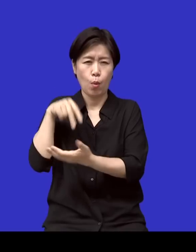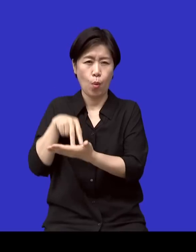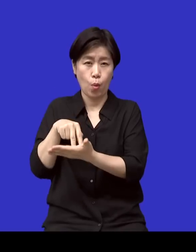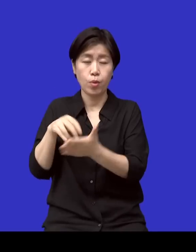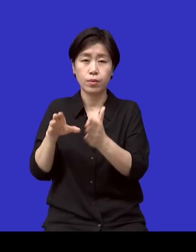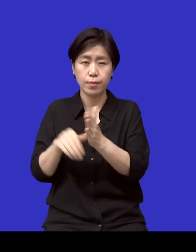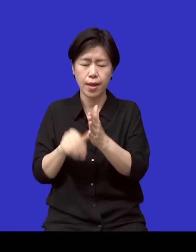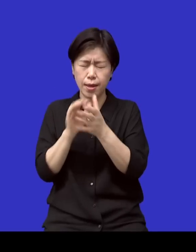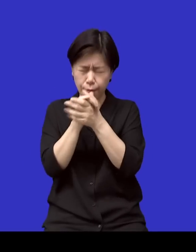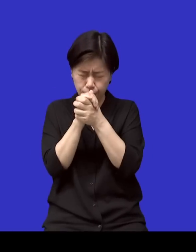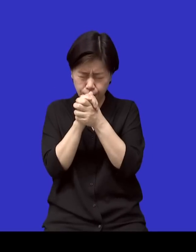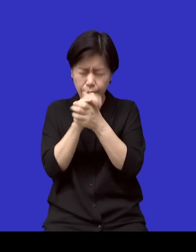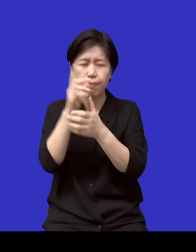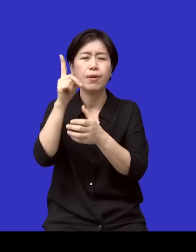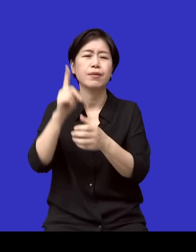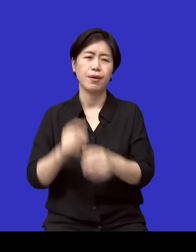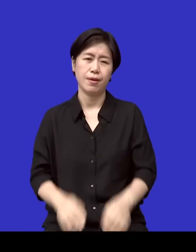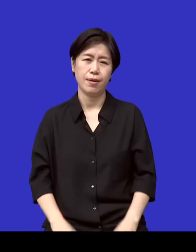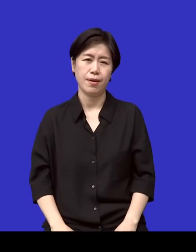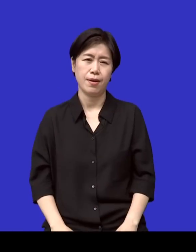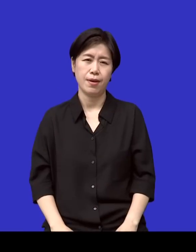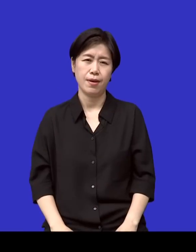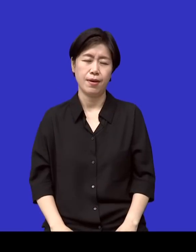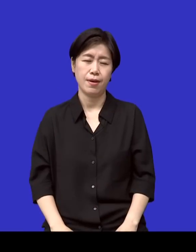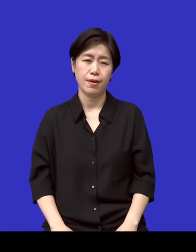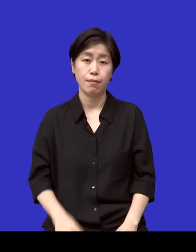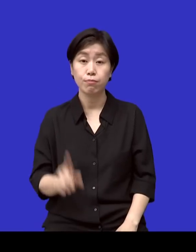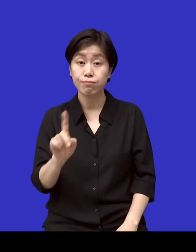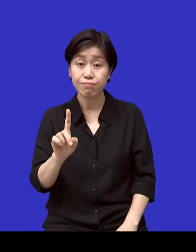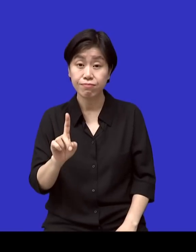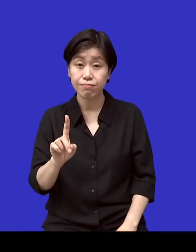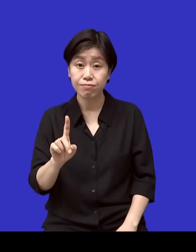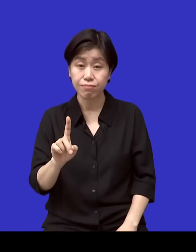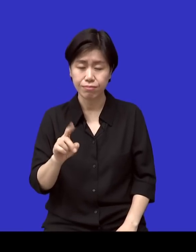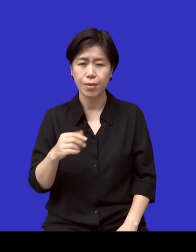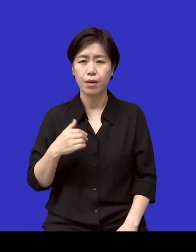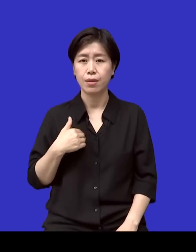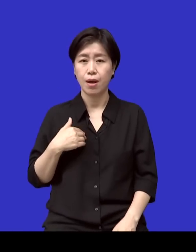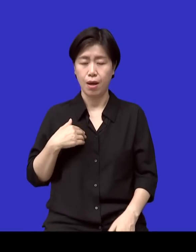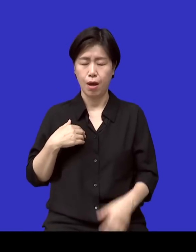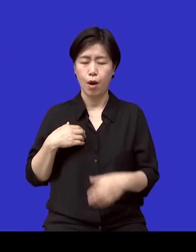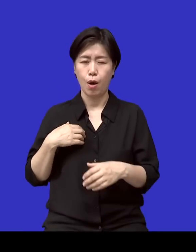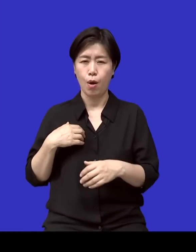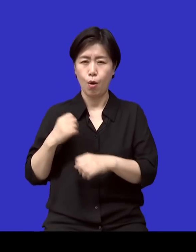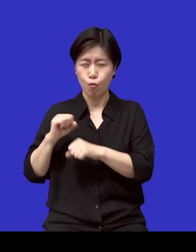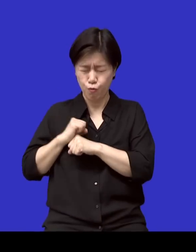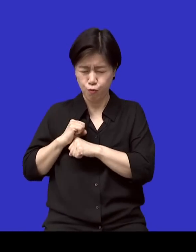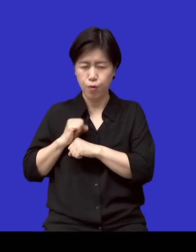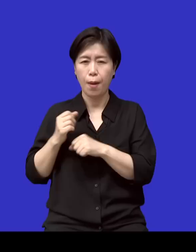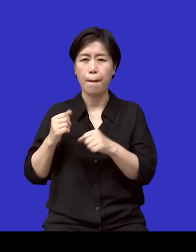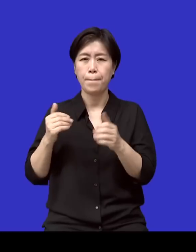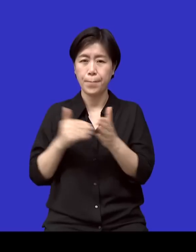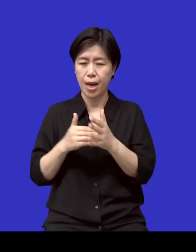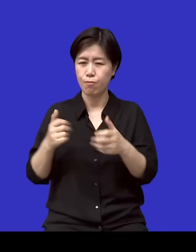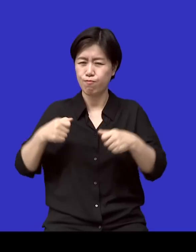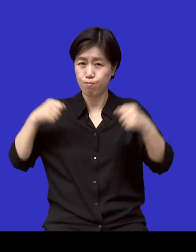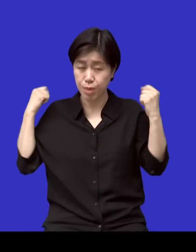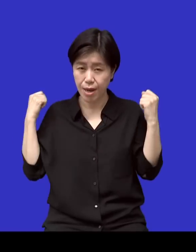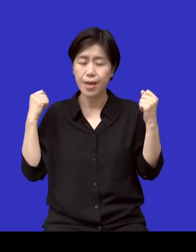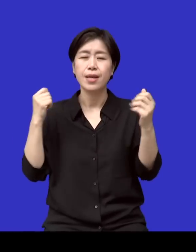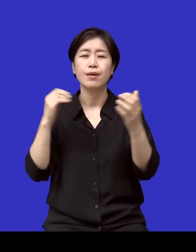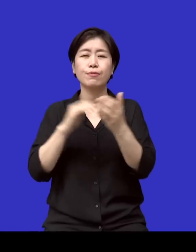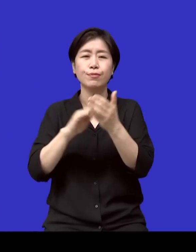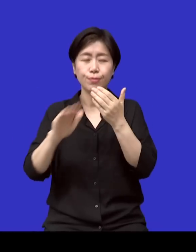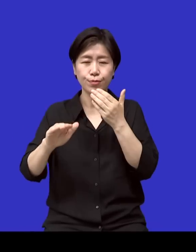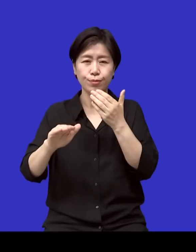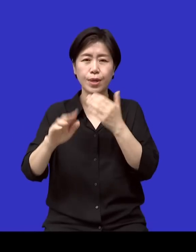그래요. 딱 하나만 놓고. 뭐라고? 저도 나가면 저기 쓰게 해주세요. 쓰게 해주세요. 그냥 그렇죠. 딱 그 한마디만 계속 기도했던